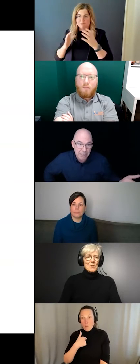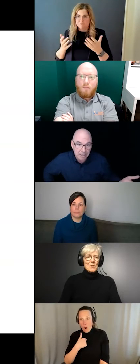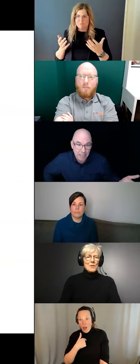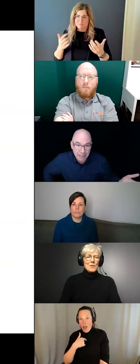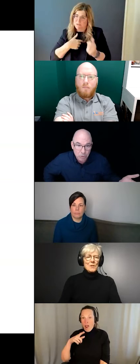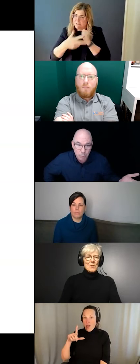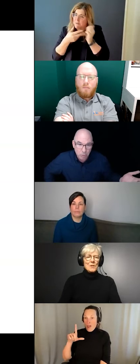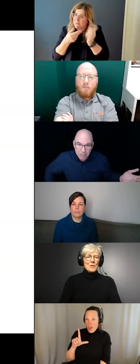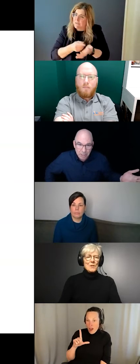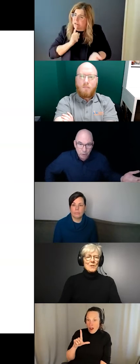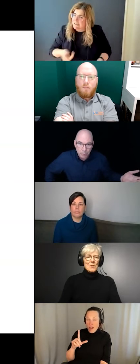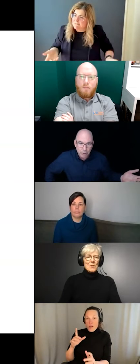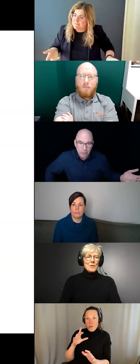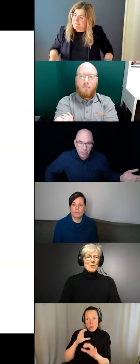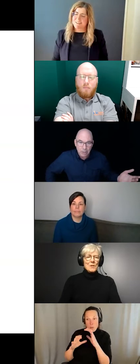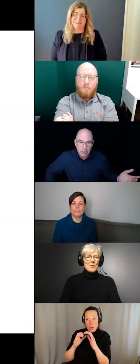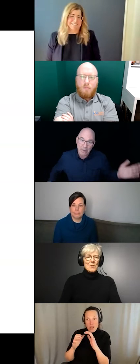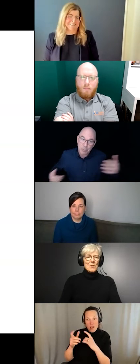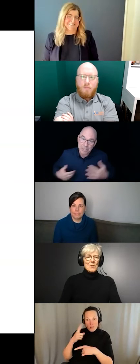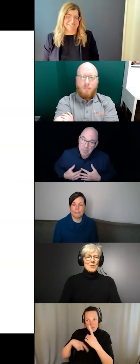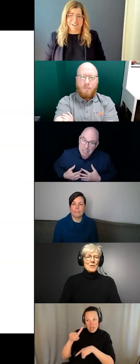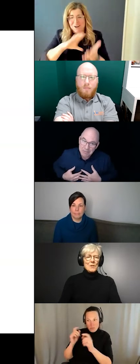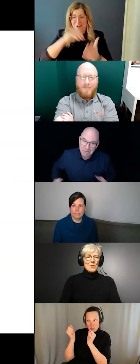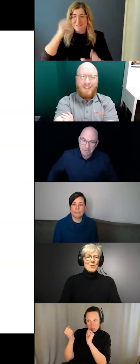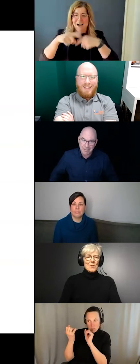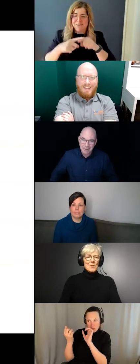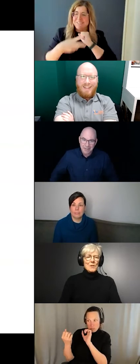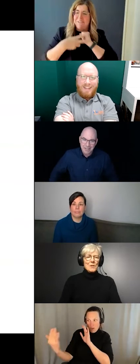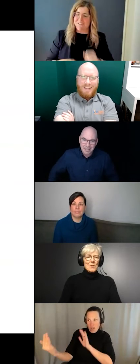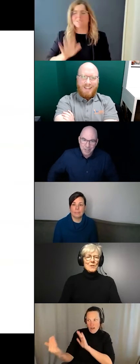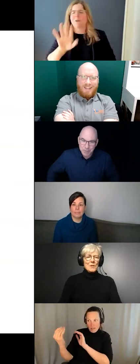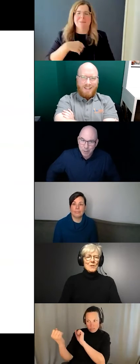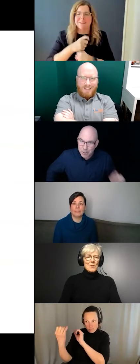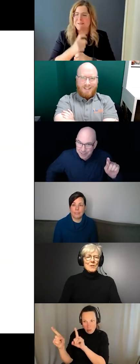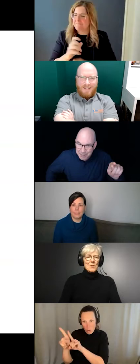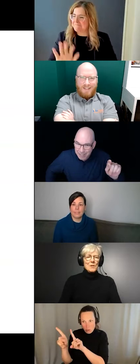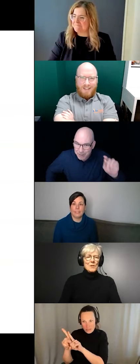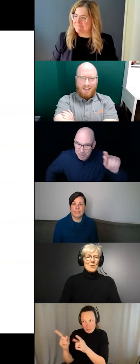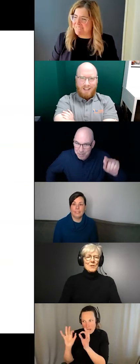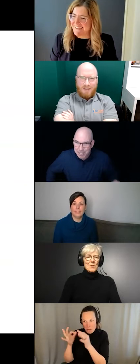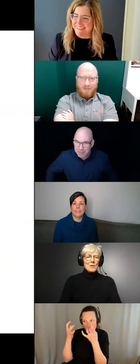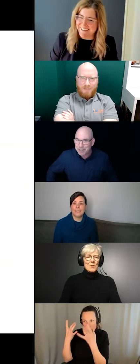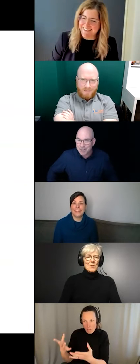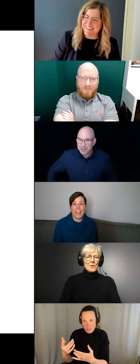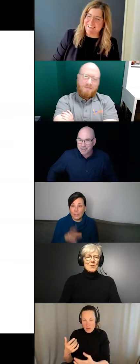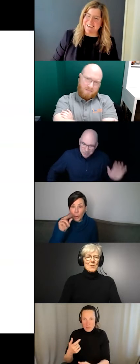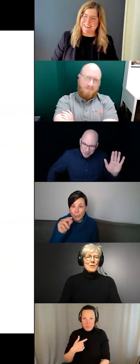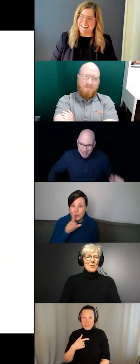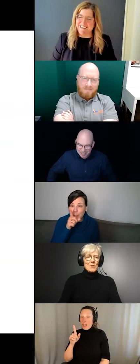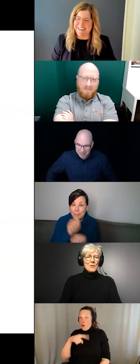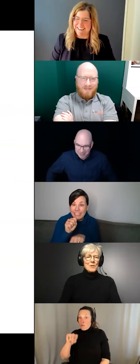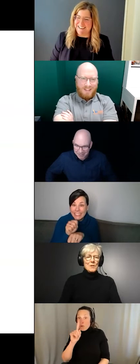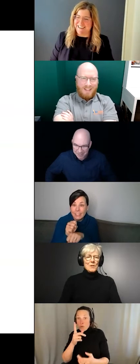Kaylin ici, Léa ou moi, on va être avec quelqu'un en train de communiquer le langage des signes. On n'a pas besoin d'un interprète. Ben, je veux épargner mon